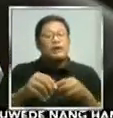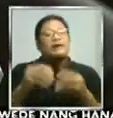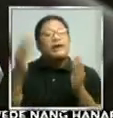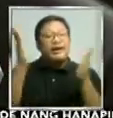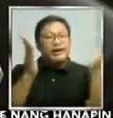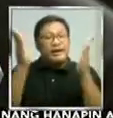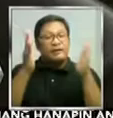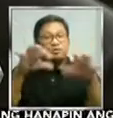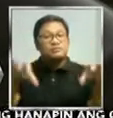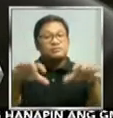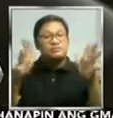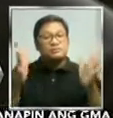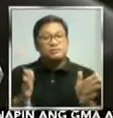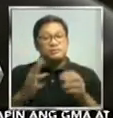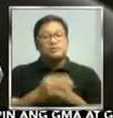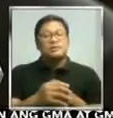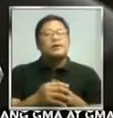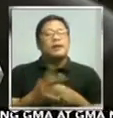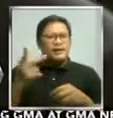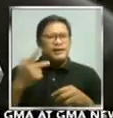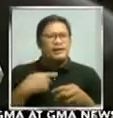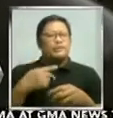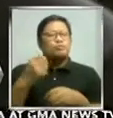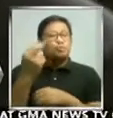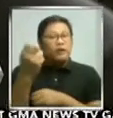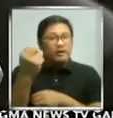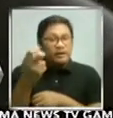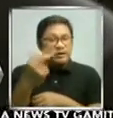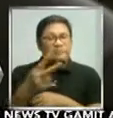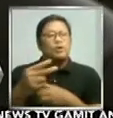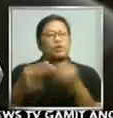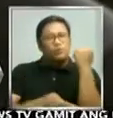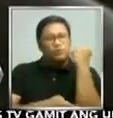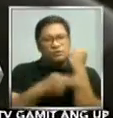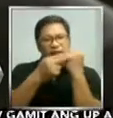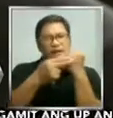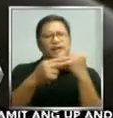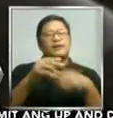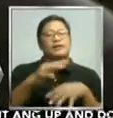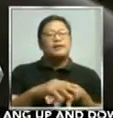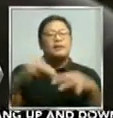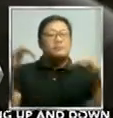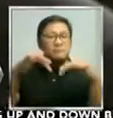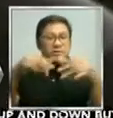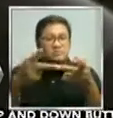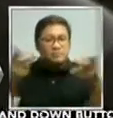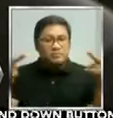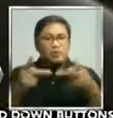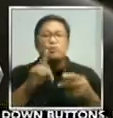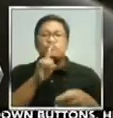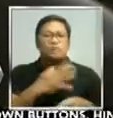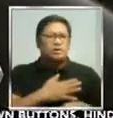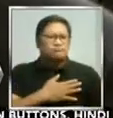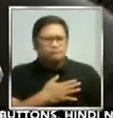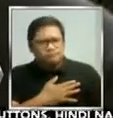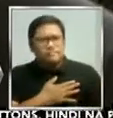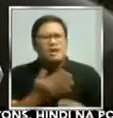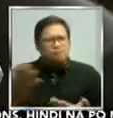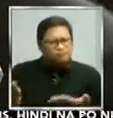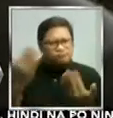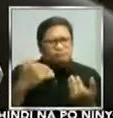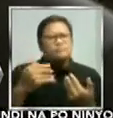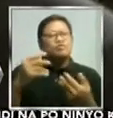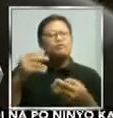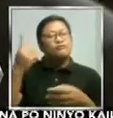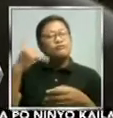mga hotels, resorts, convention centers na nag-offer ng kanilang mga facilities para sa ating mga